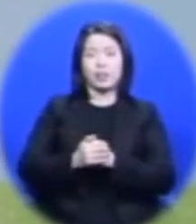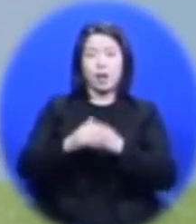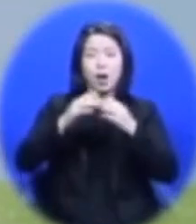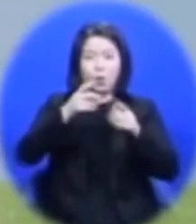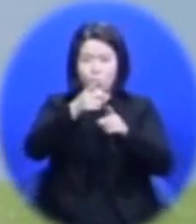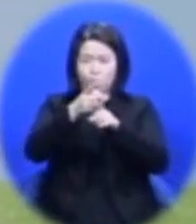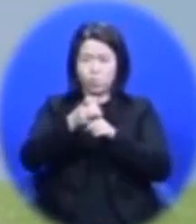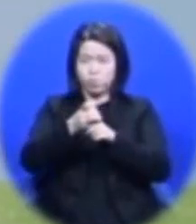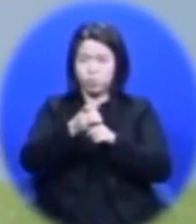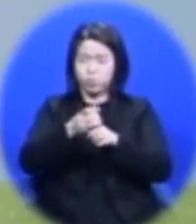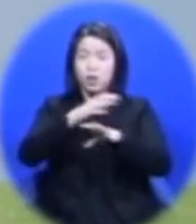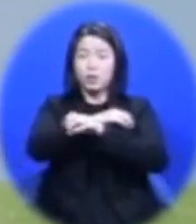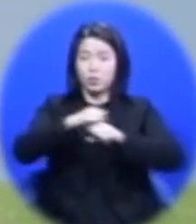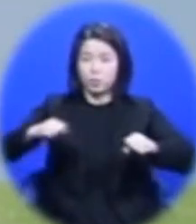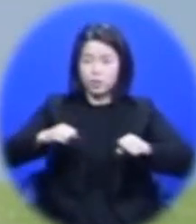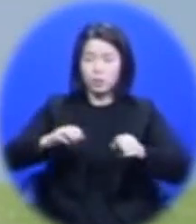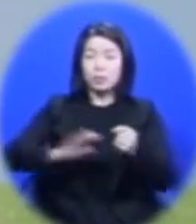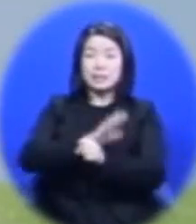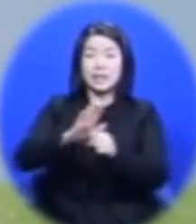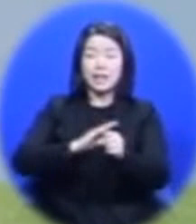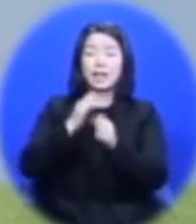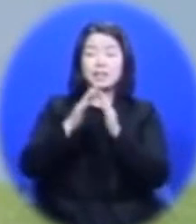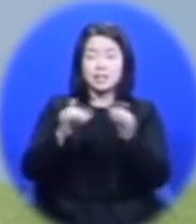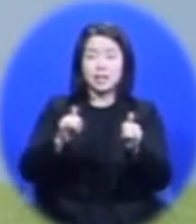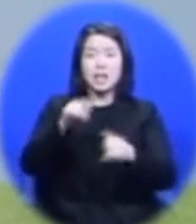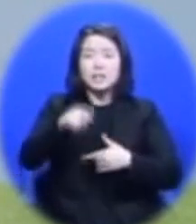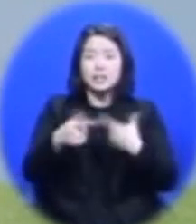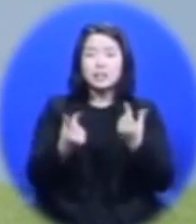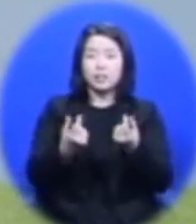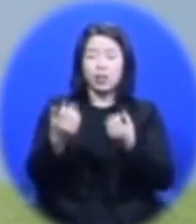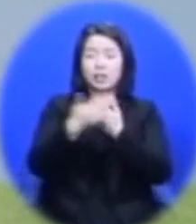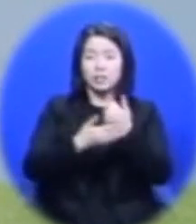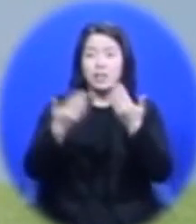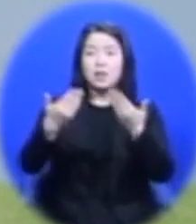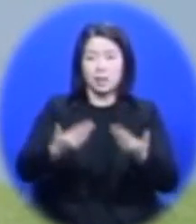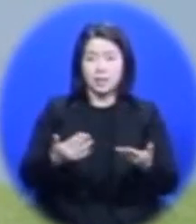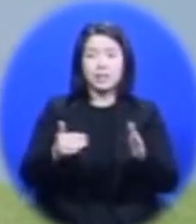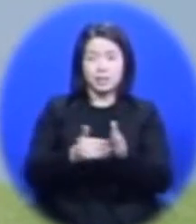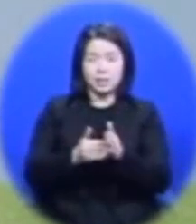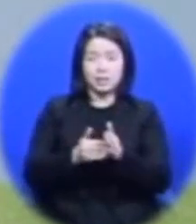원수도 용서하고 사랑하는 사람, 그런 은혜를 받았습니까?